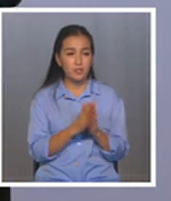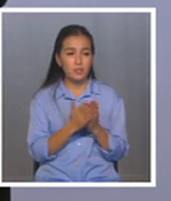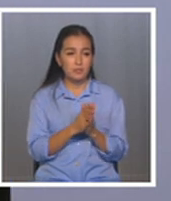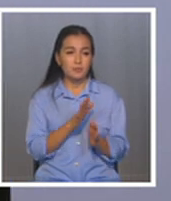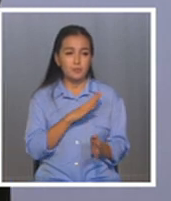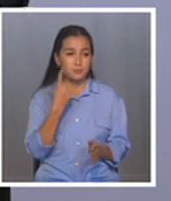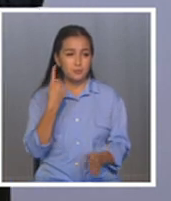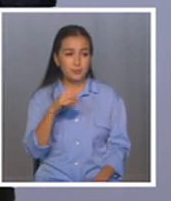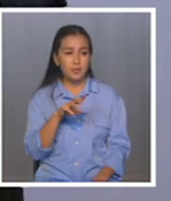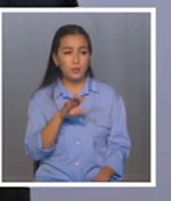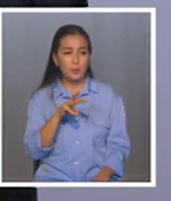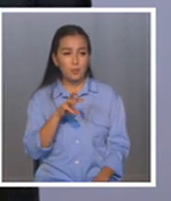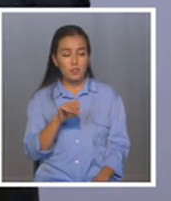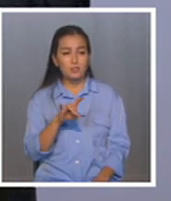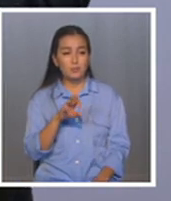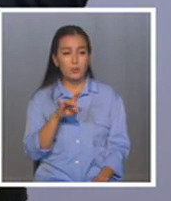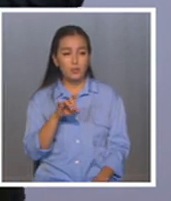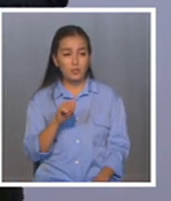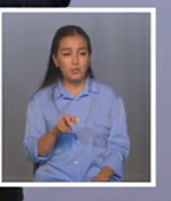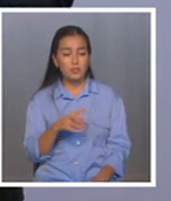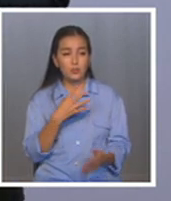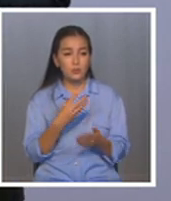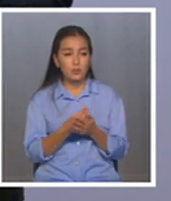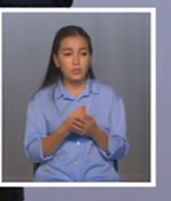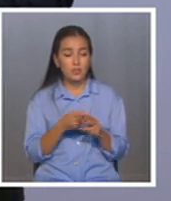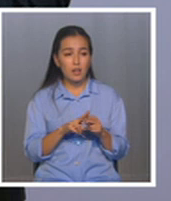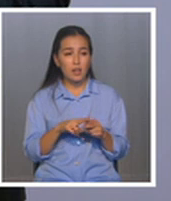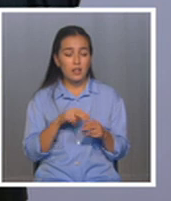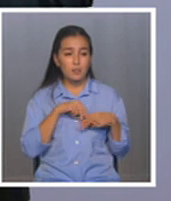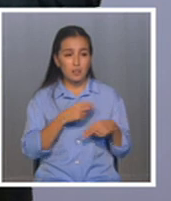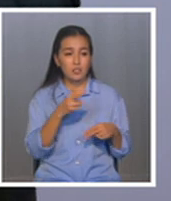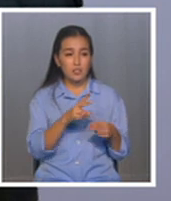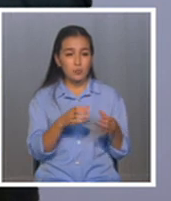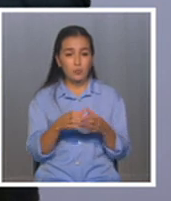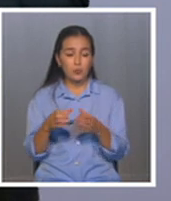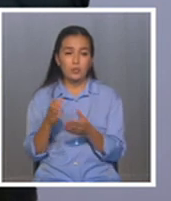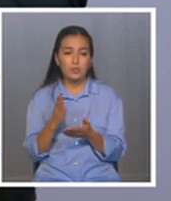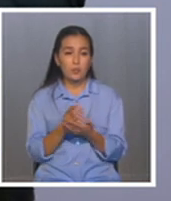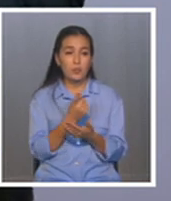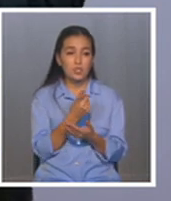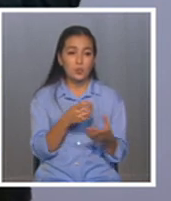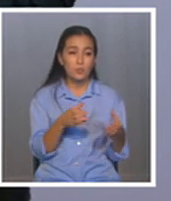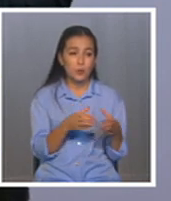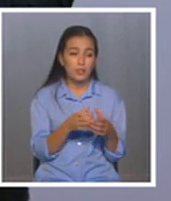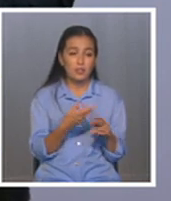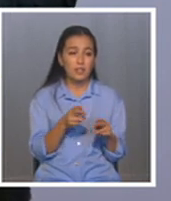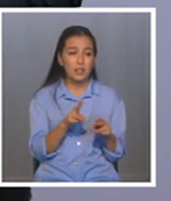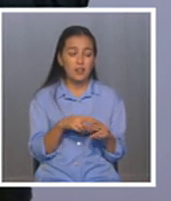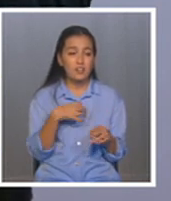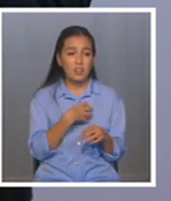Томас Мордың еңбегі негізінен екі бөліктен тұрды. Оның бірінші бөлігінде